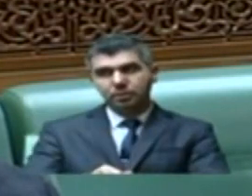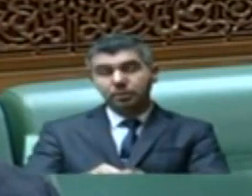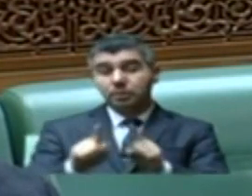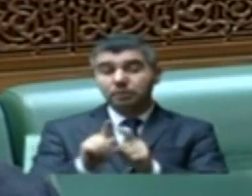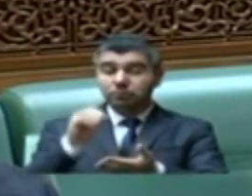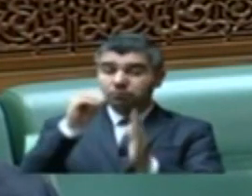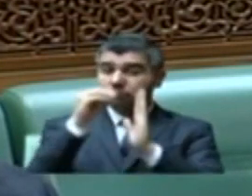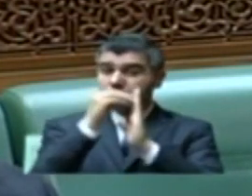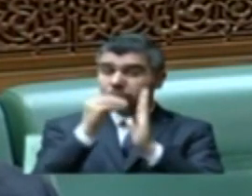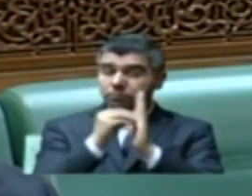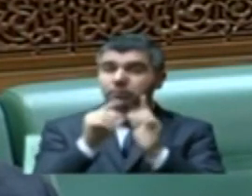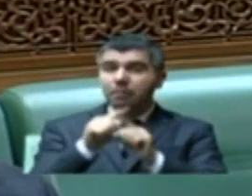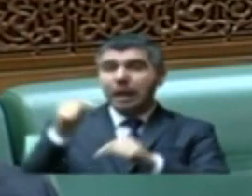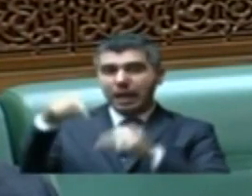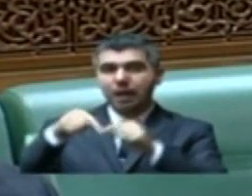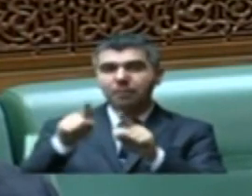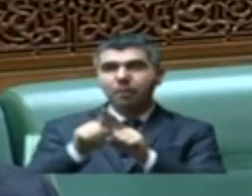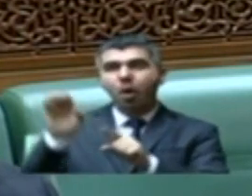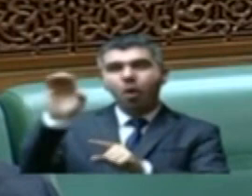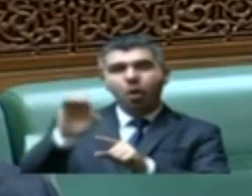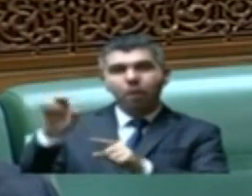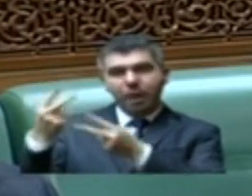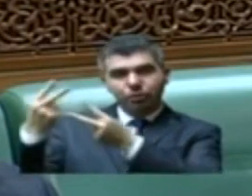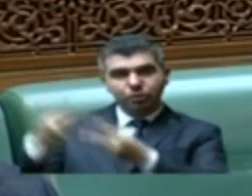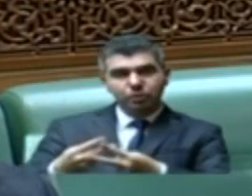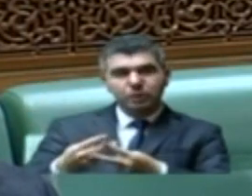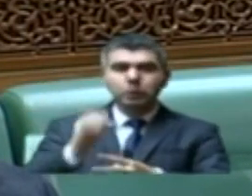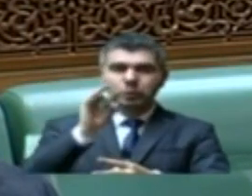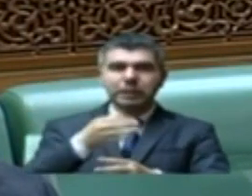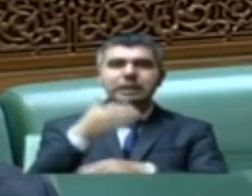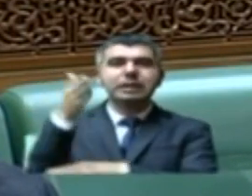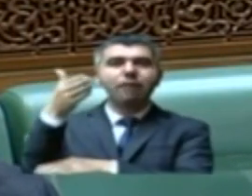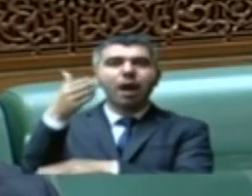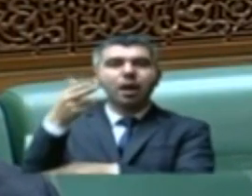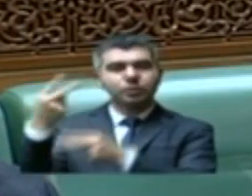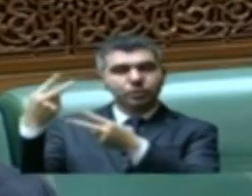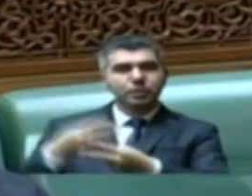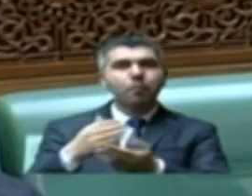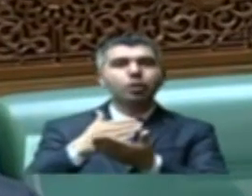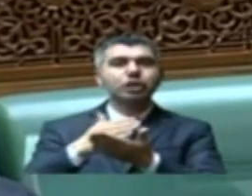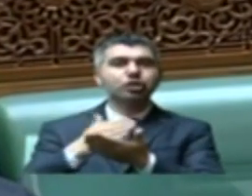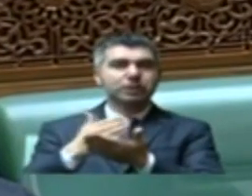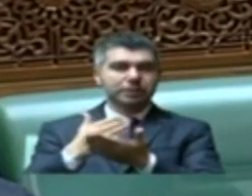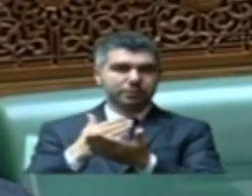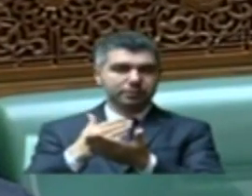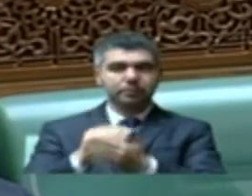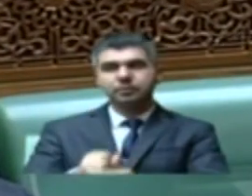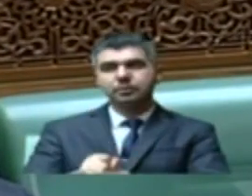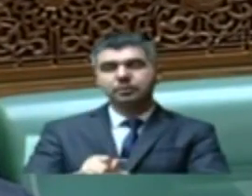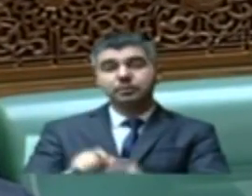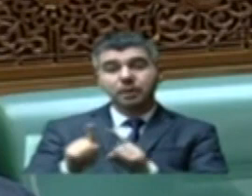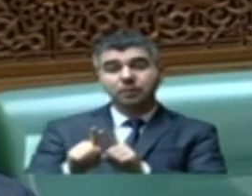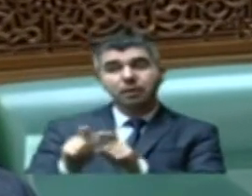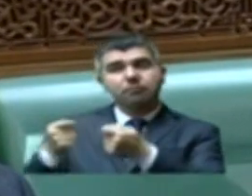تضمن للأجانب. إذن حتى إلى وفرنا ترجمة لهاد المواطنين